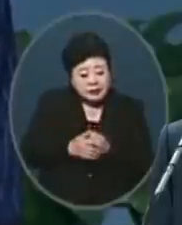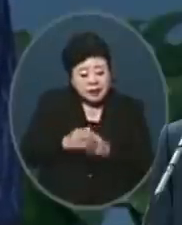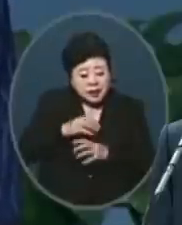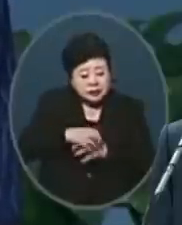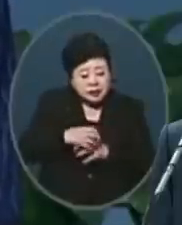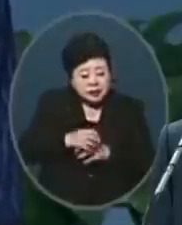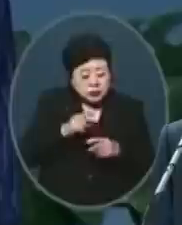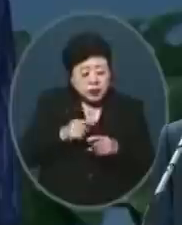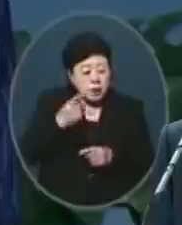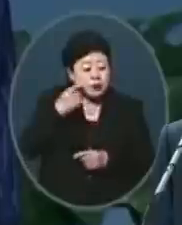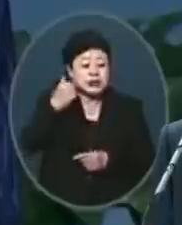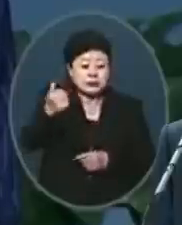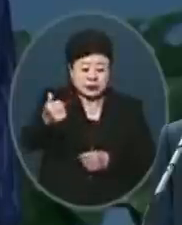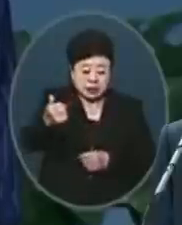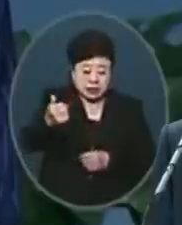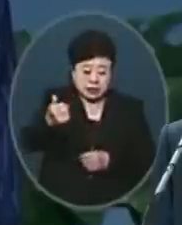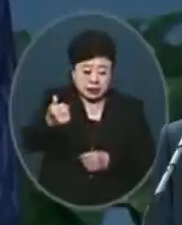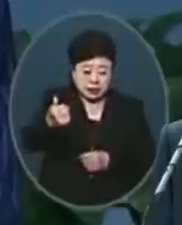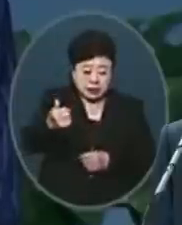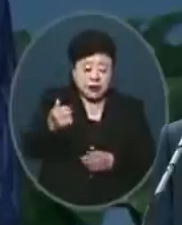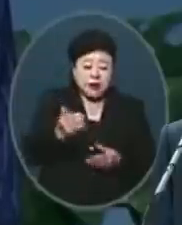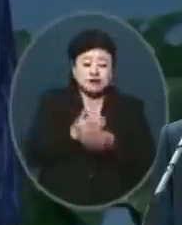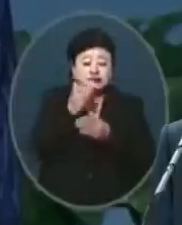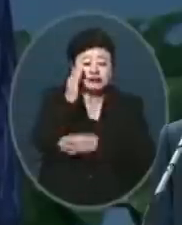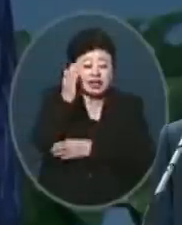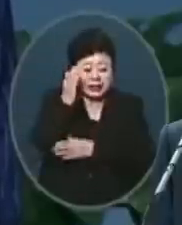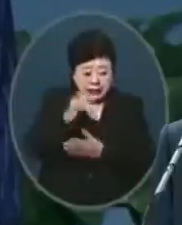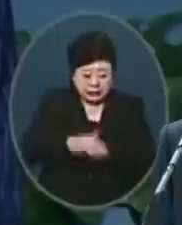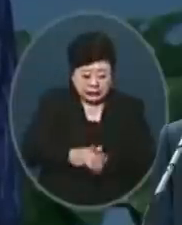세계적인 교회 목사고 부흥사인데